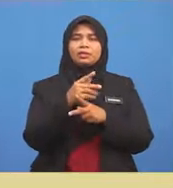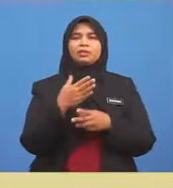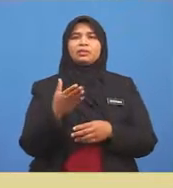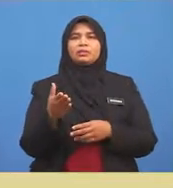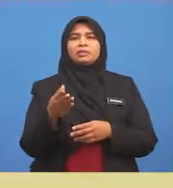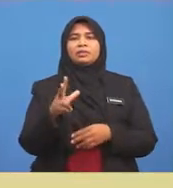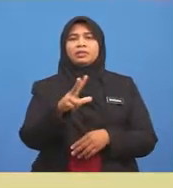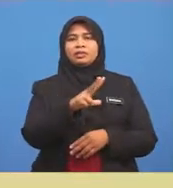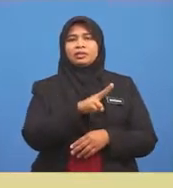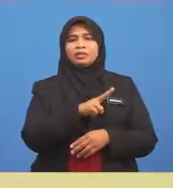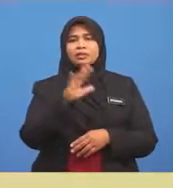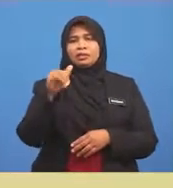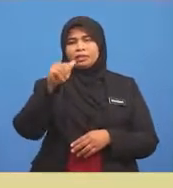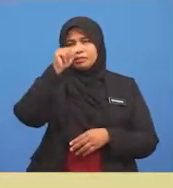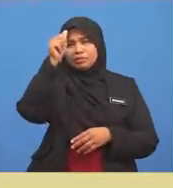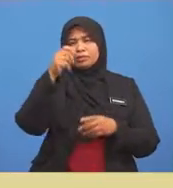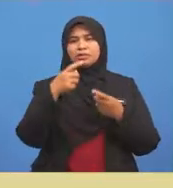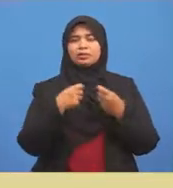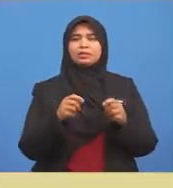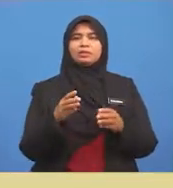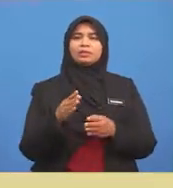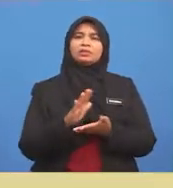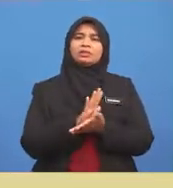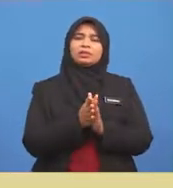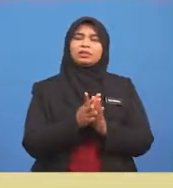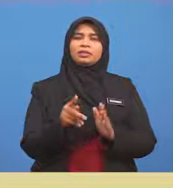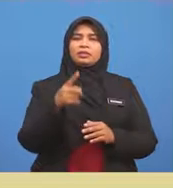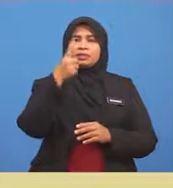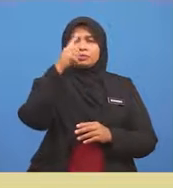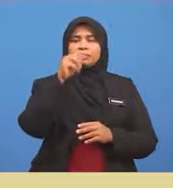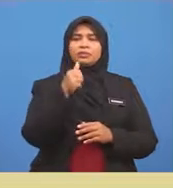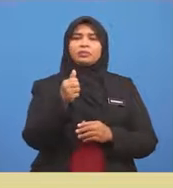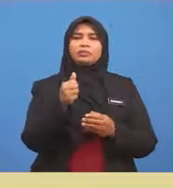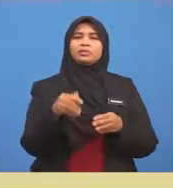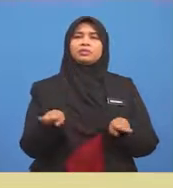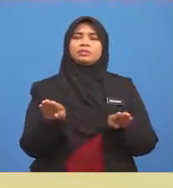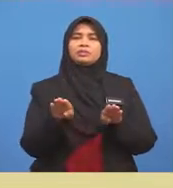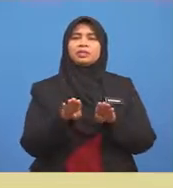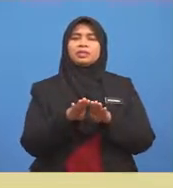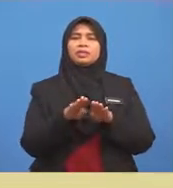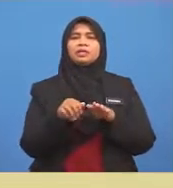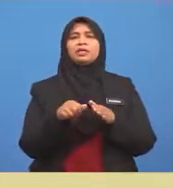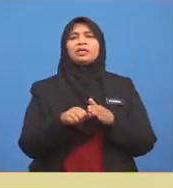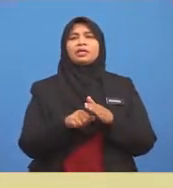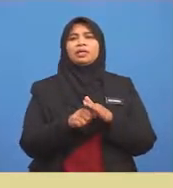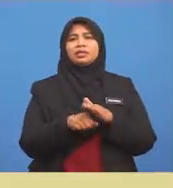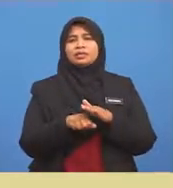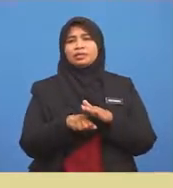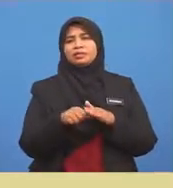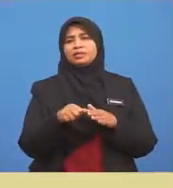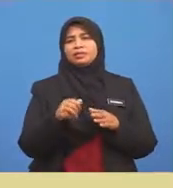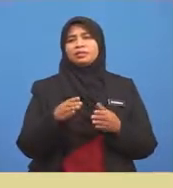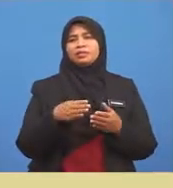Harta yang Allah telah jadikannya untuk kamu sebagai asas pembangunan kehidupan kamu.